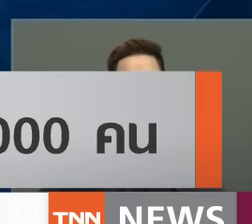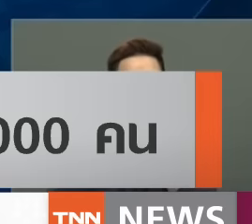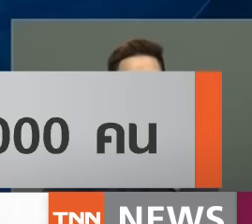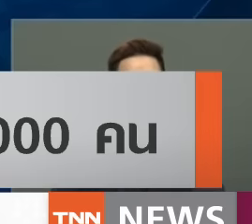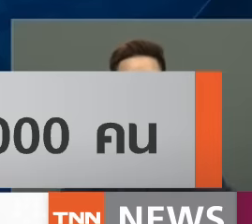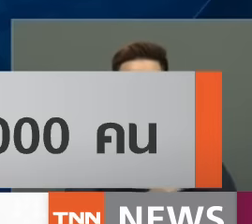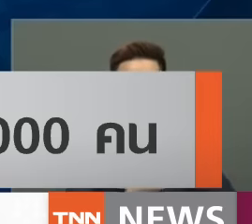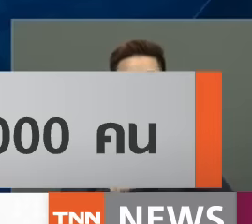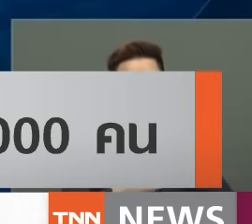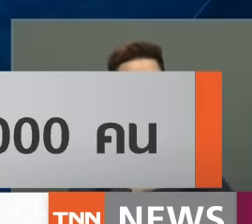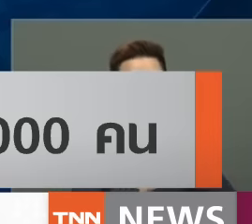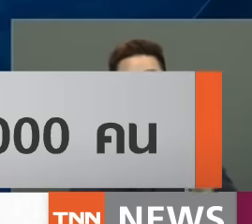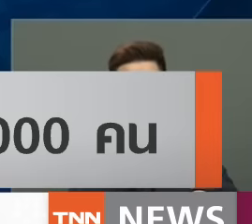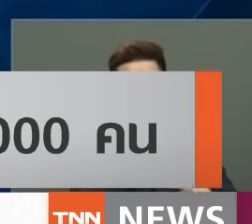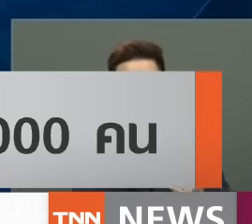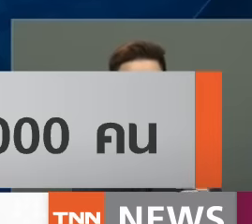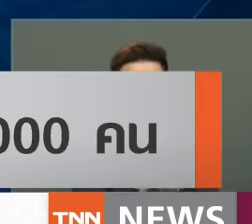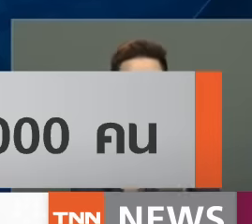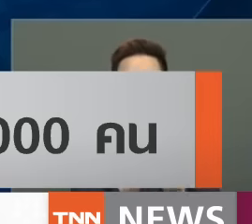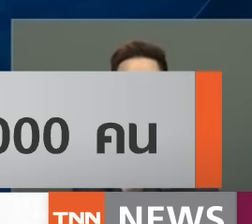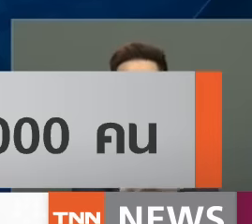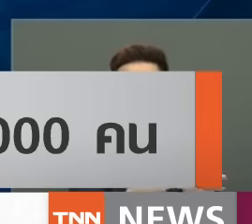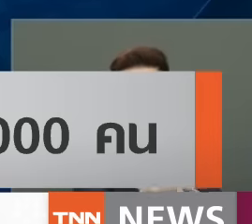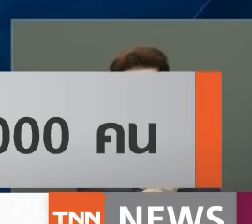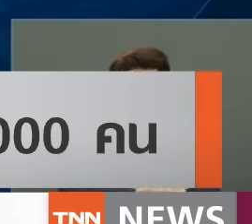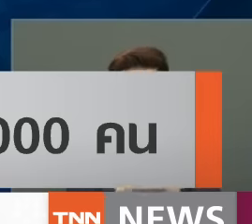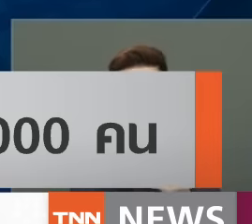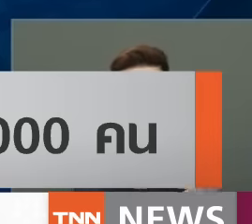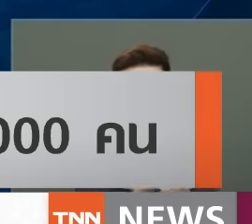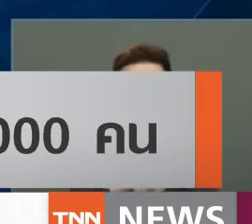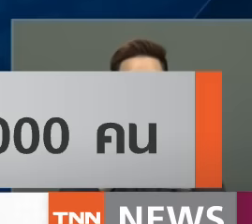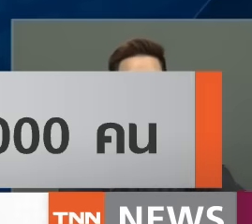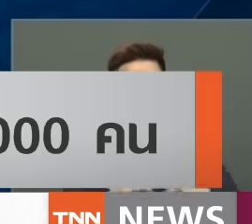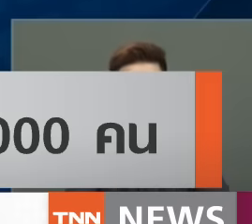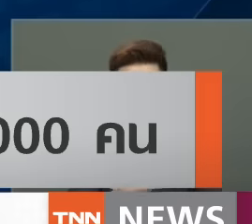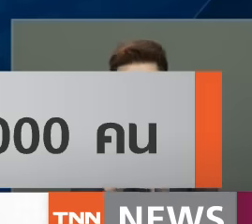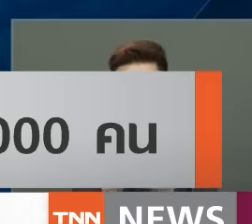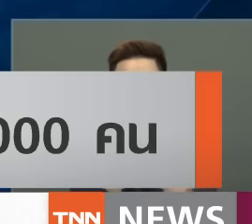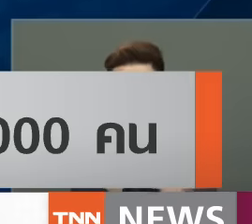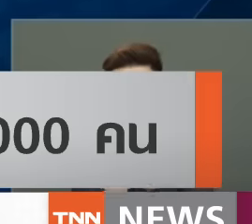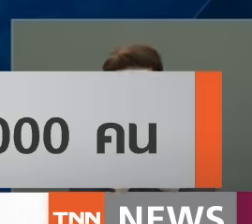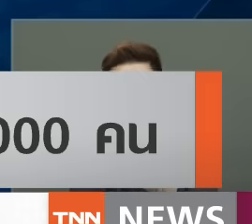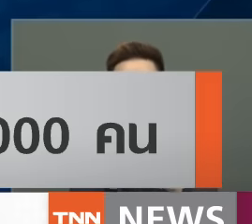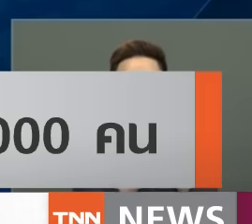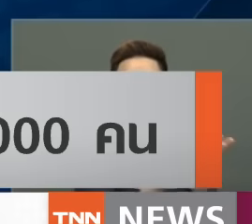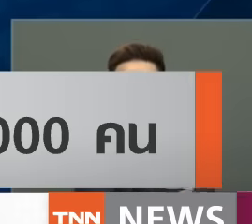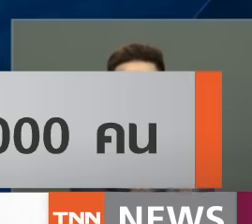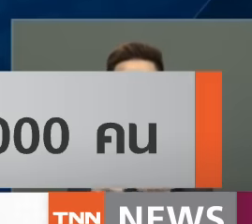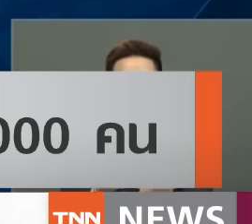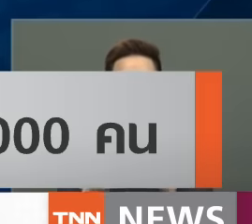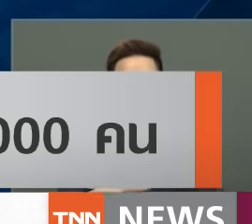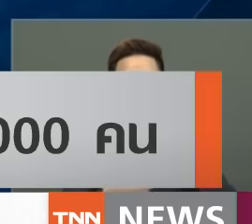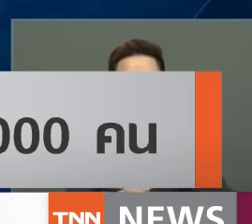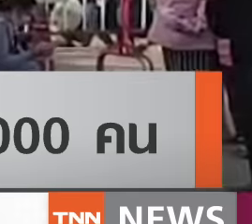ทรสาครค่ะก็ยังคงยอดติดเชื้อสะสมสูงที่สุดของประเทศนะคะอยู่ที่ 14,895 คนตามมาด้ว